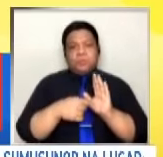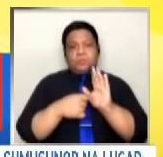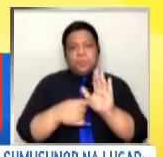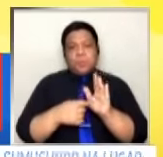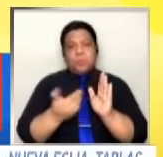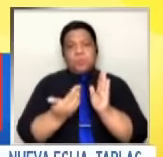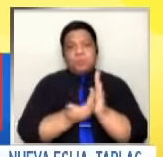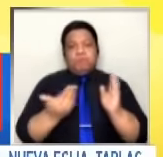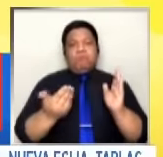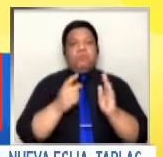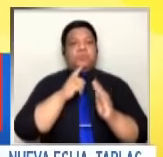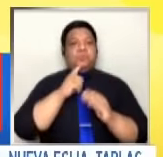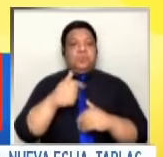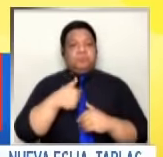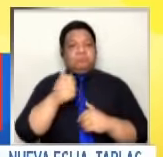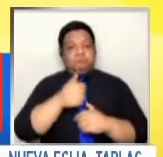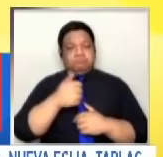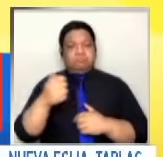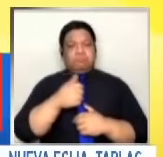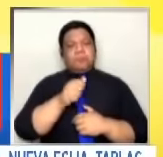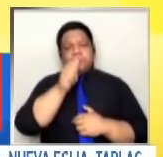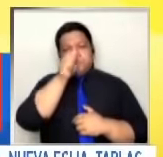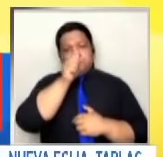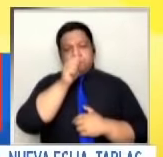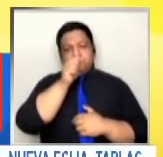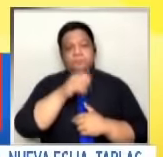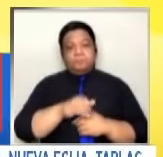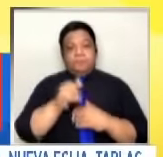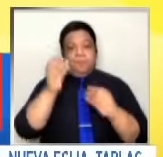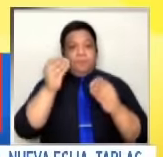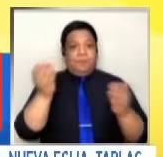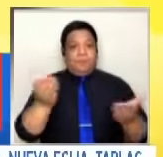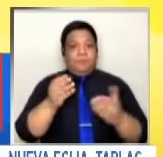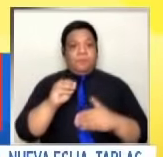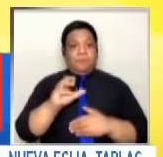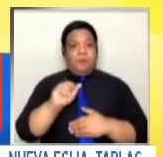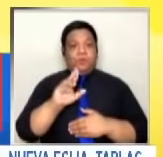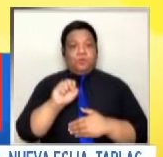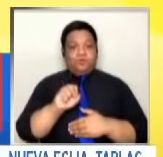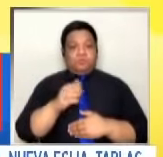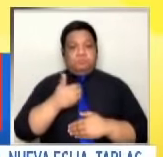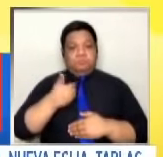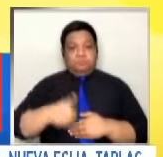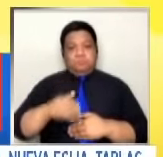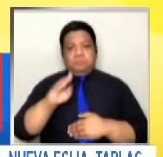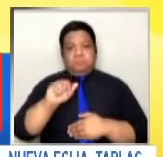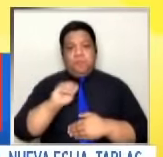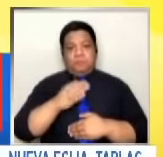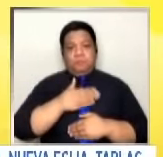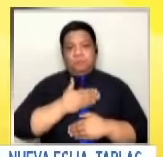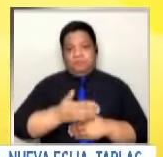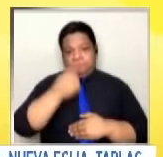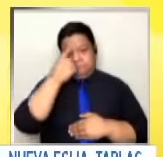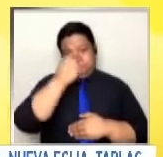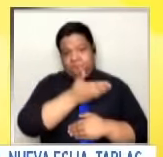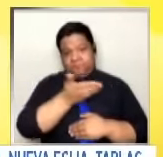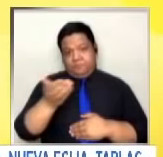at kaunting pasensya lang. Ito ang latest dito sa Marcos Highway. Bam Alegre, Buong Puso para sa Pilipino.